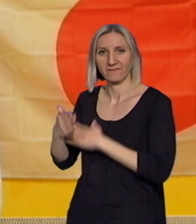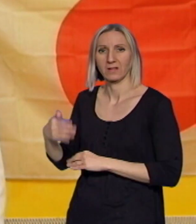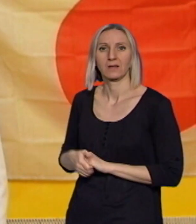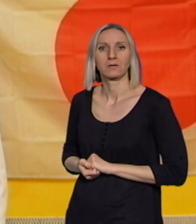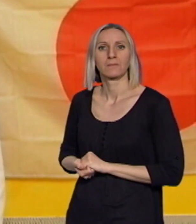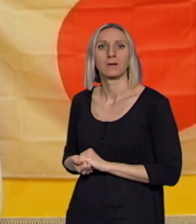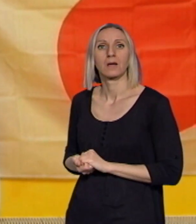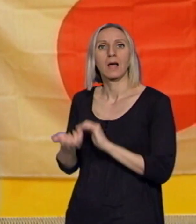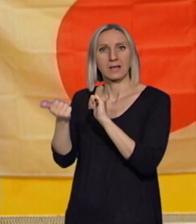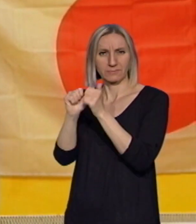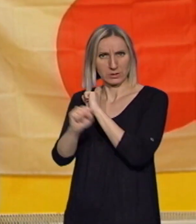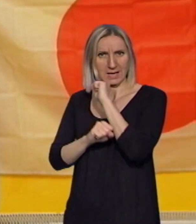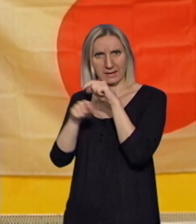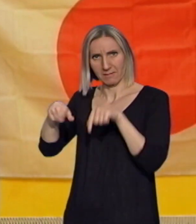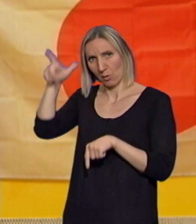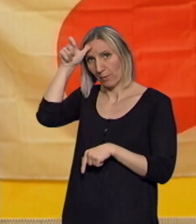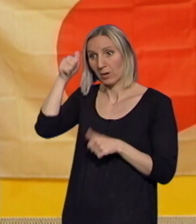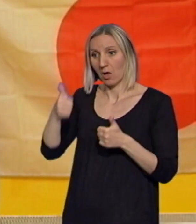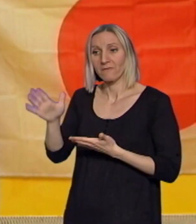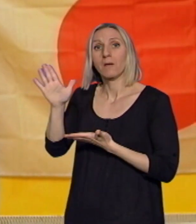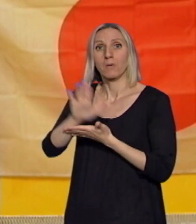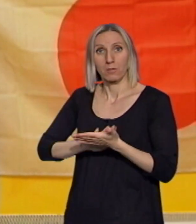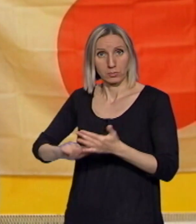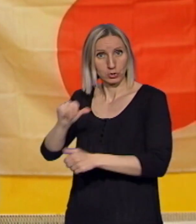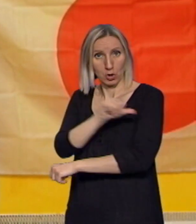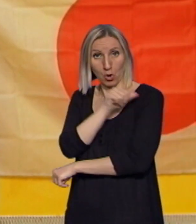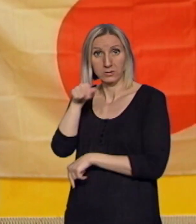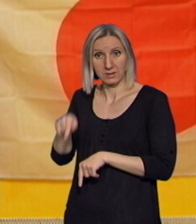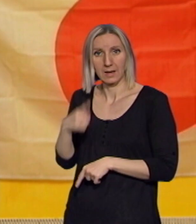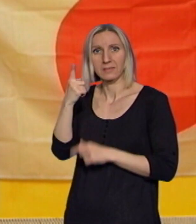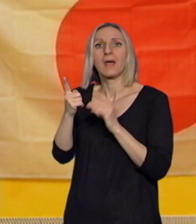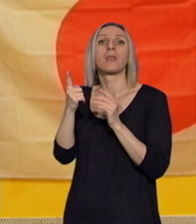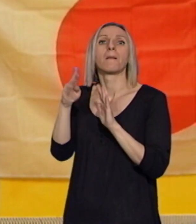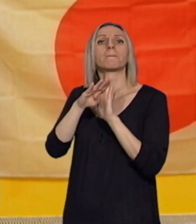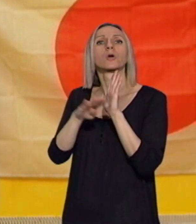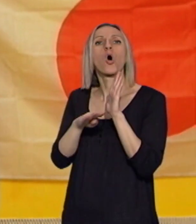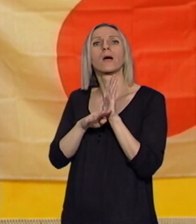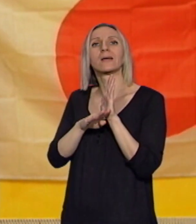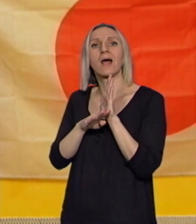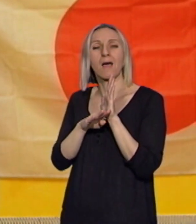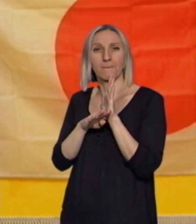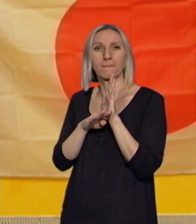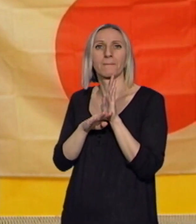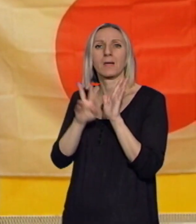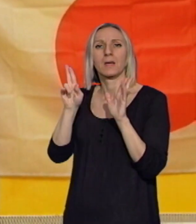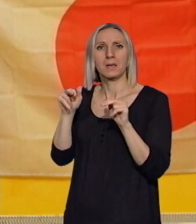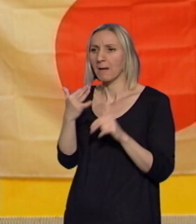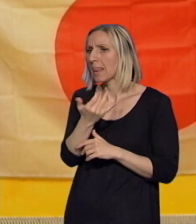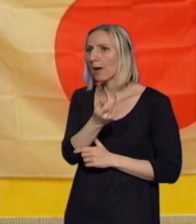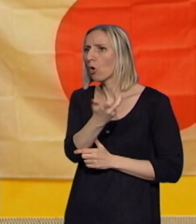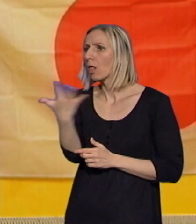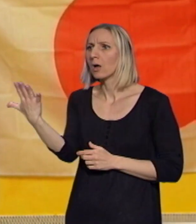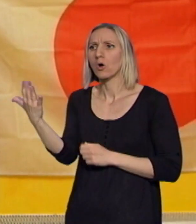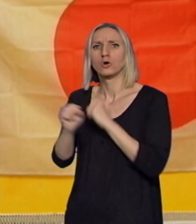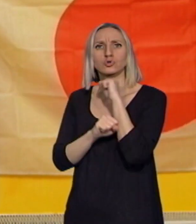sportskoj akademiji ovdje u Beogradu od ove godine smo krenuli sa takvim jednim programom i imamo nekoliko